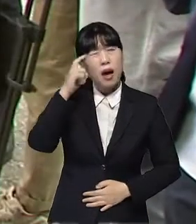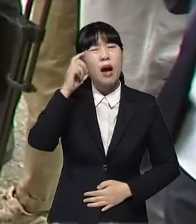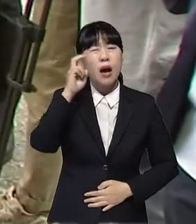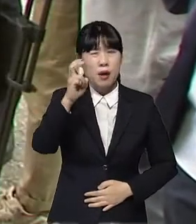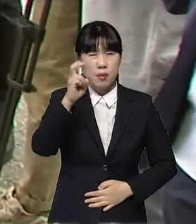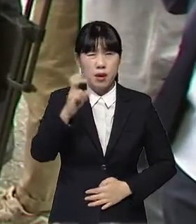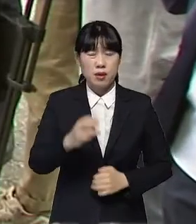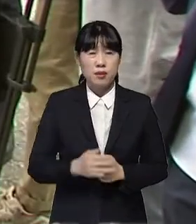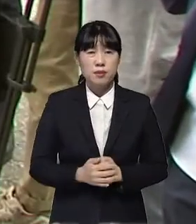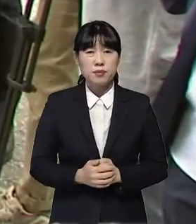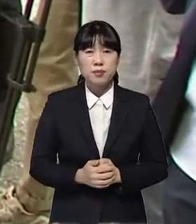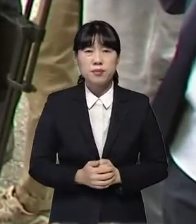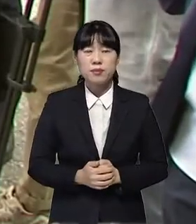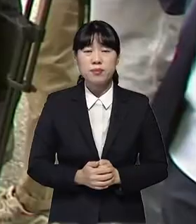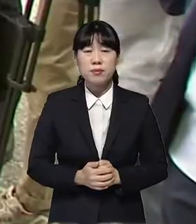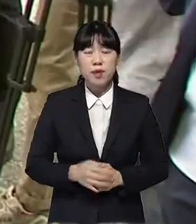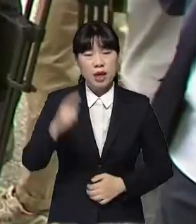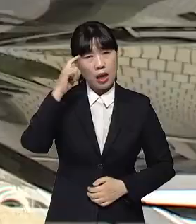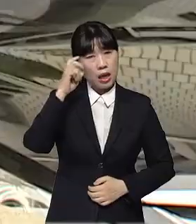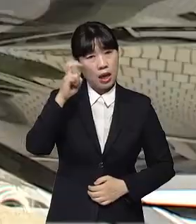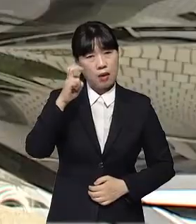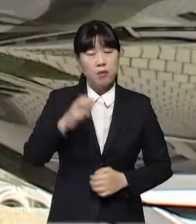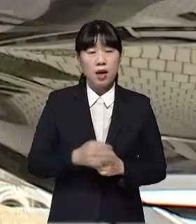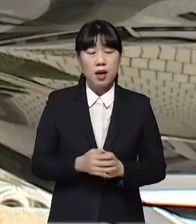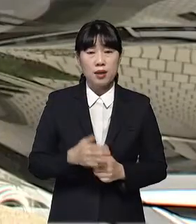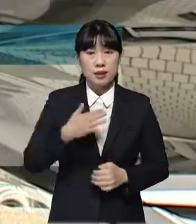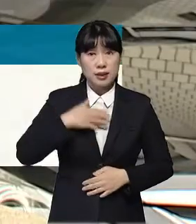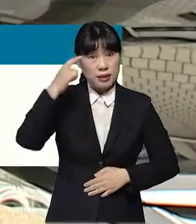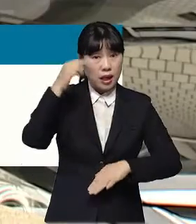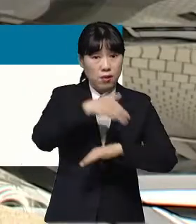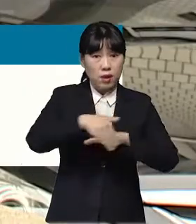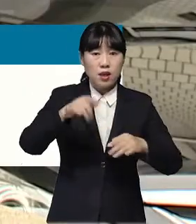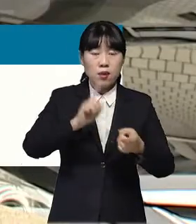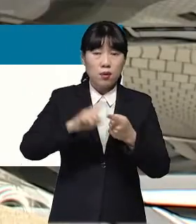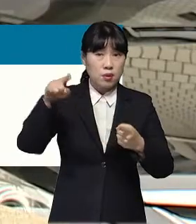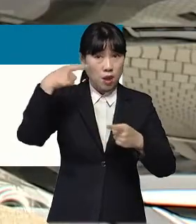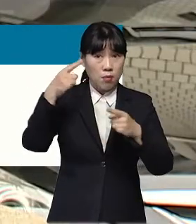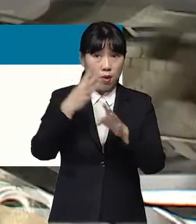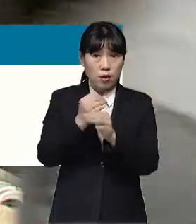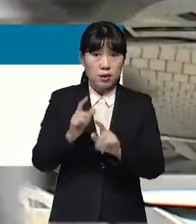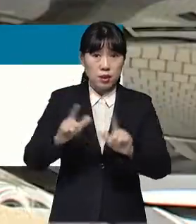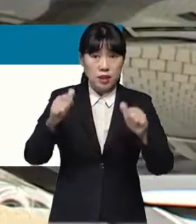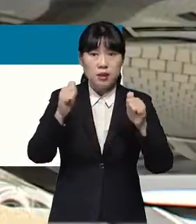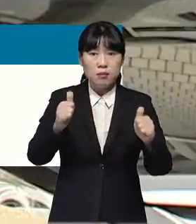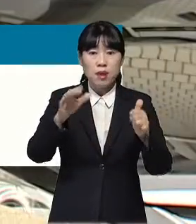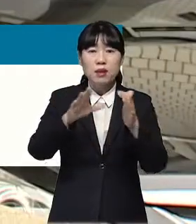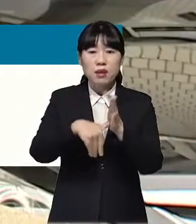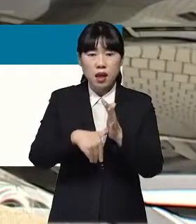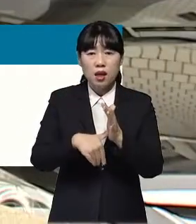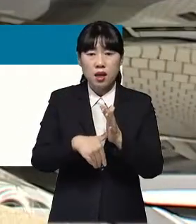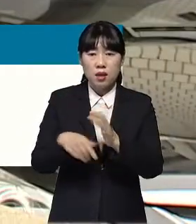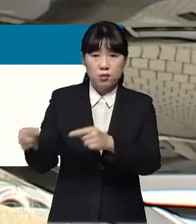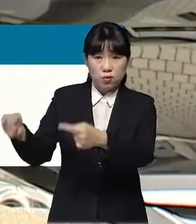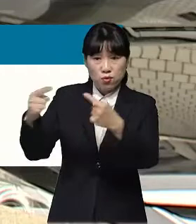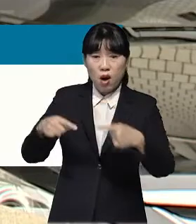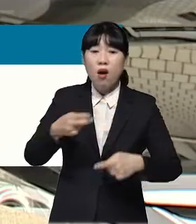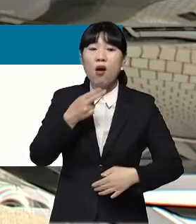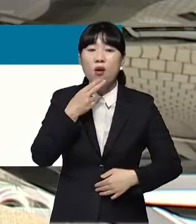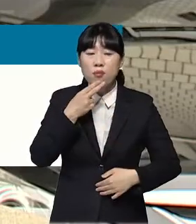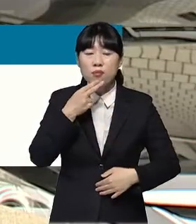가능성이 높습니다. 저는 계획대로 다음 기일부터는 바로 출정을 안 하신